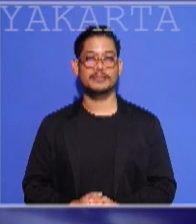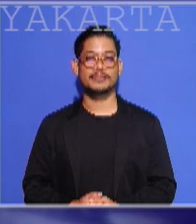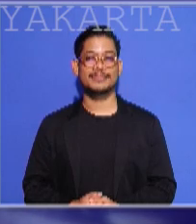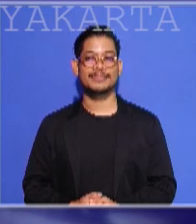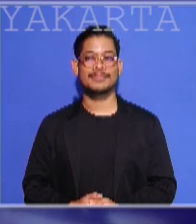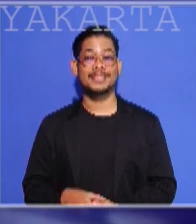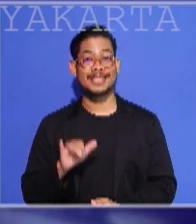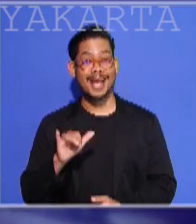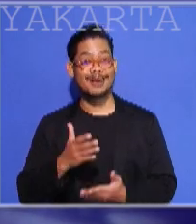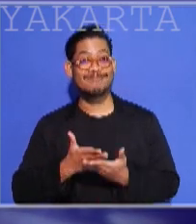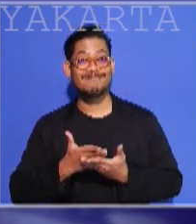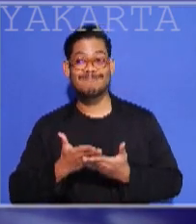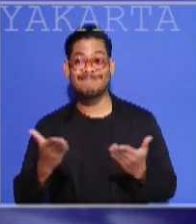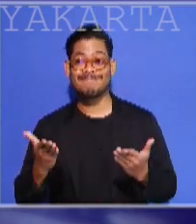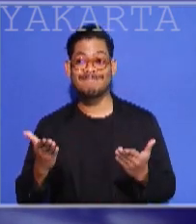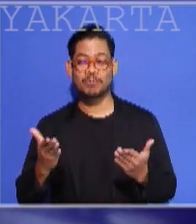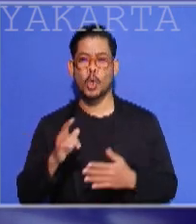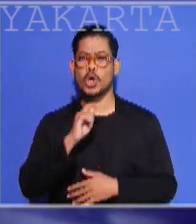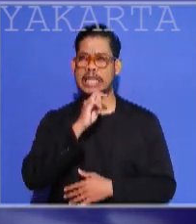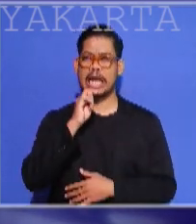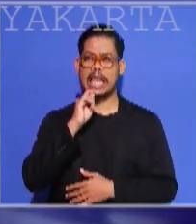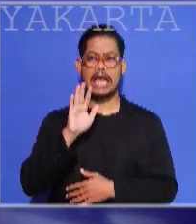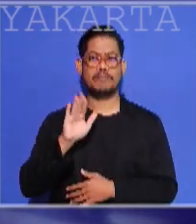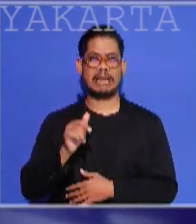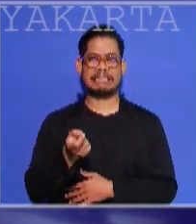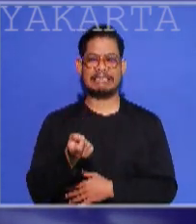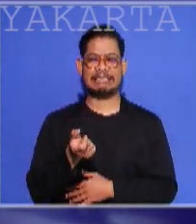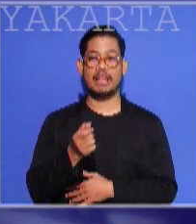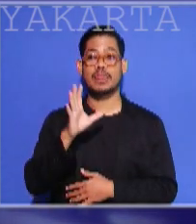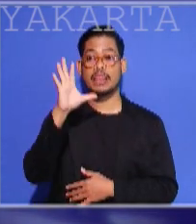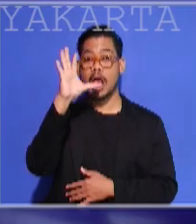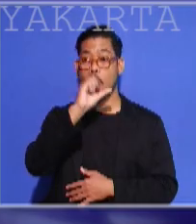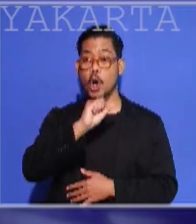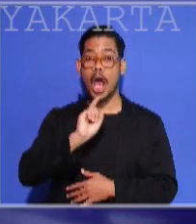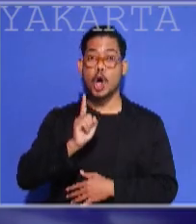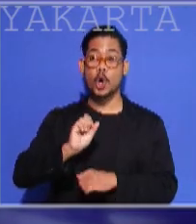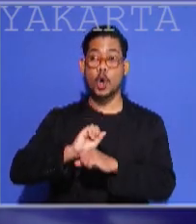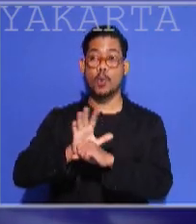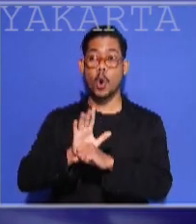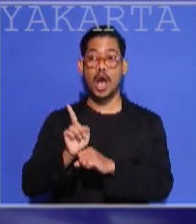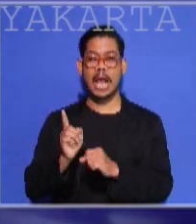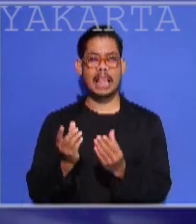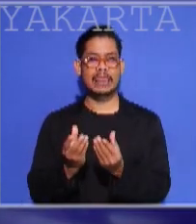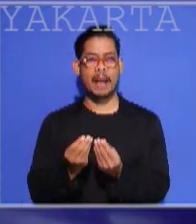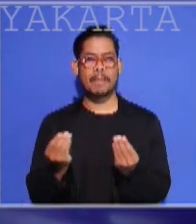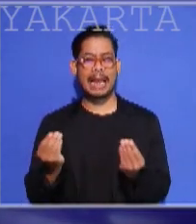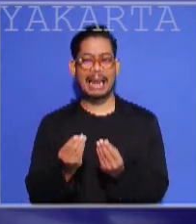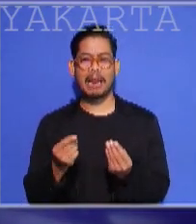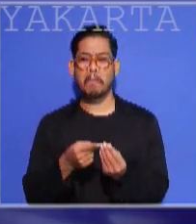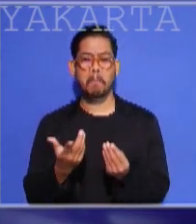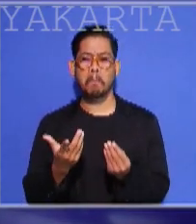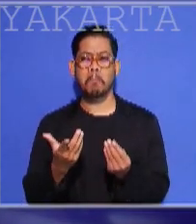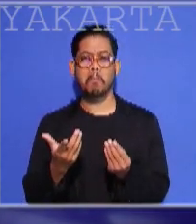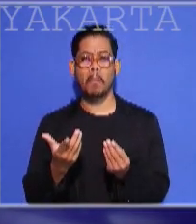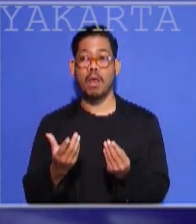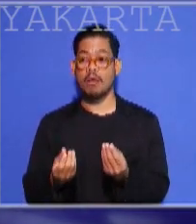Ya, saudara dan juga Meta, ternyata masih belum banyak yang tahu nih di Kulon Progo terdapat sebuah taman yang memiliki ratusan koleksi tanaman obat